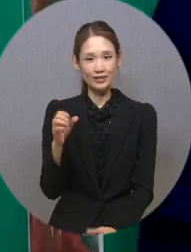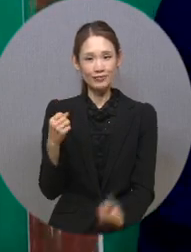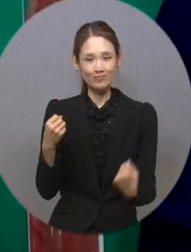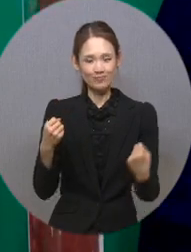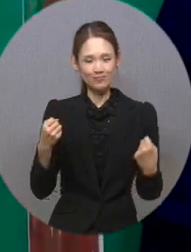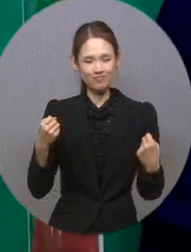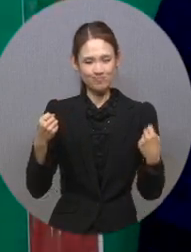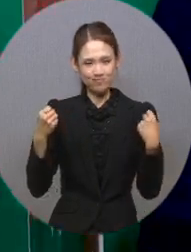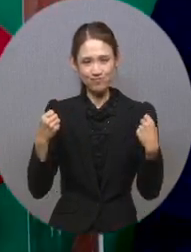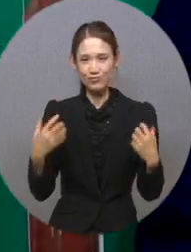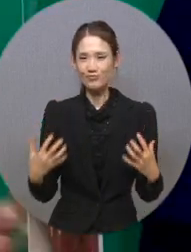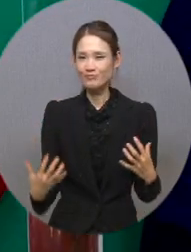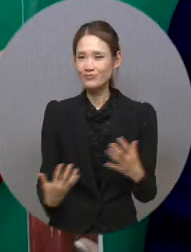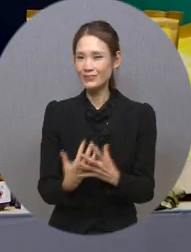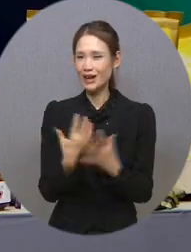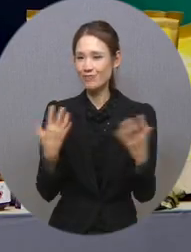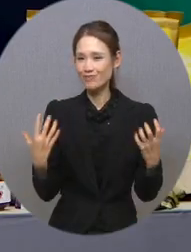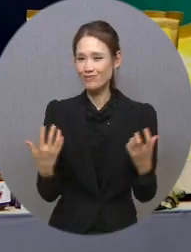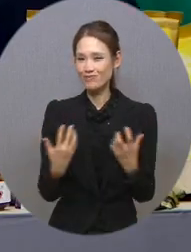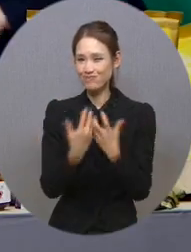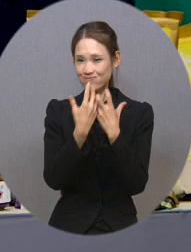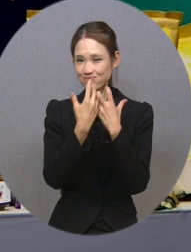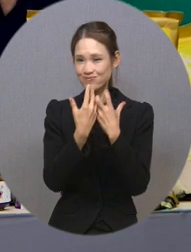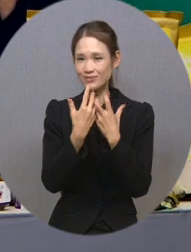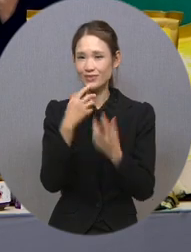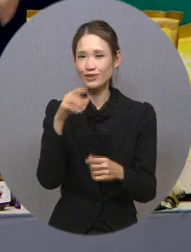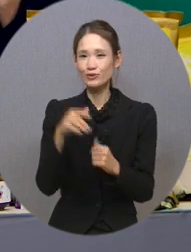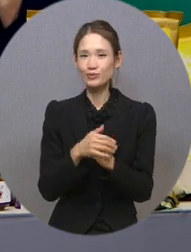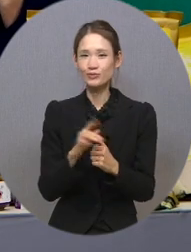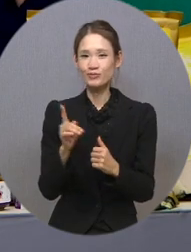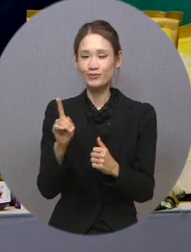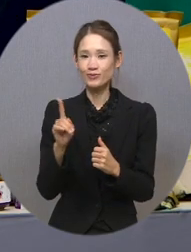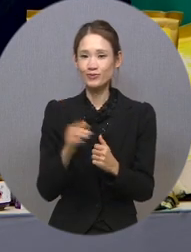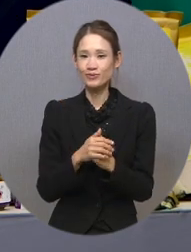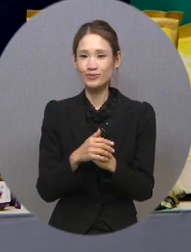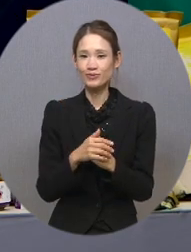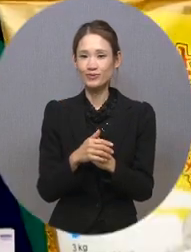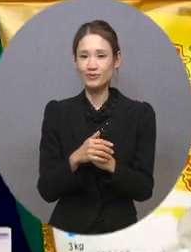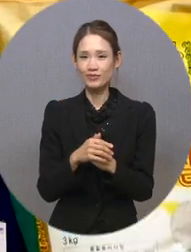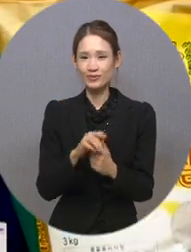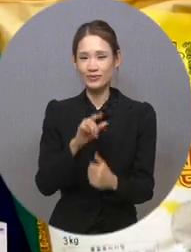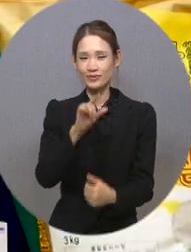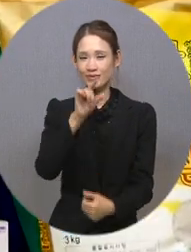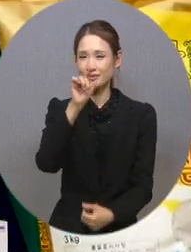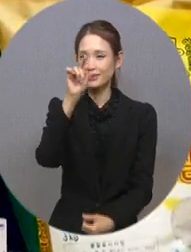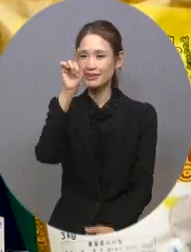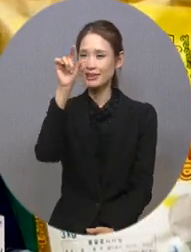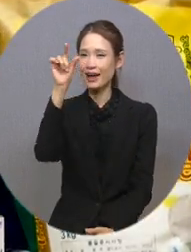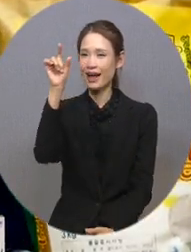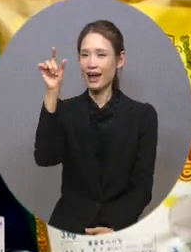빵빵하게 올라오는 이곳은 어디? 바로 달이